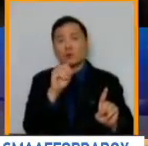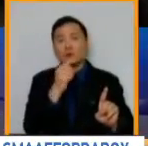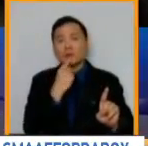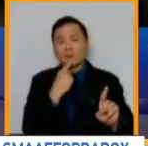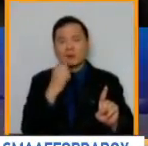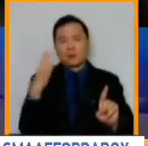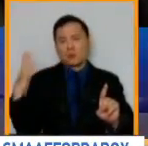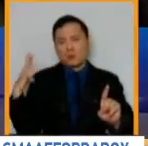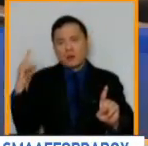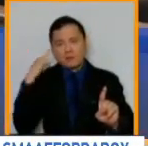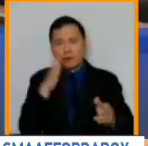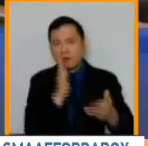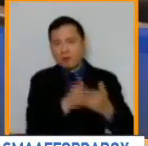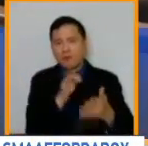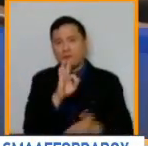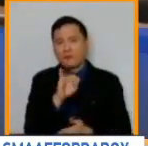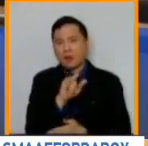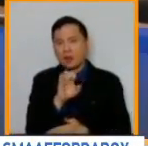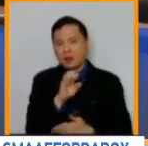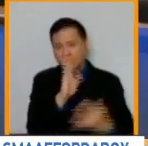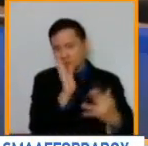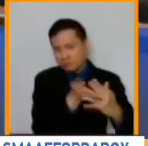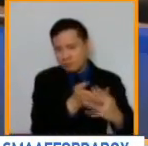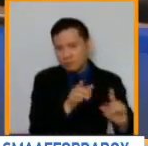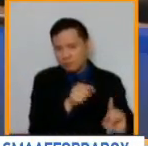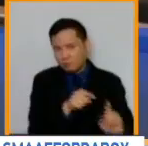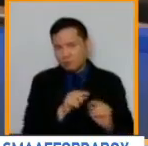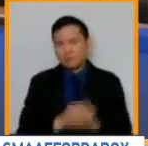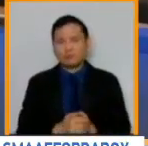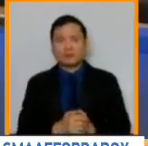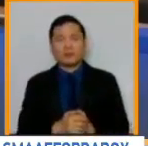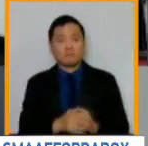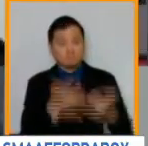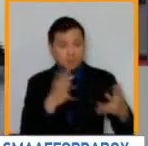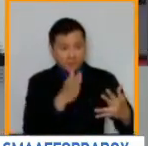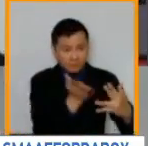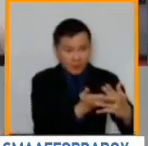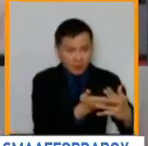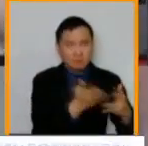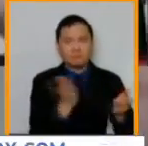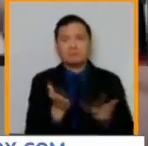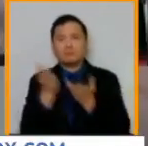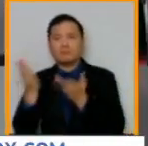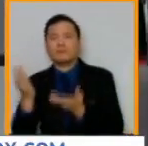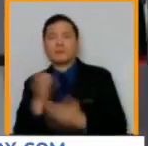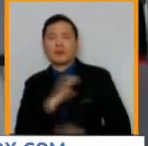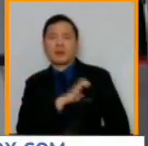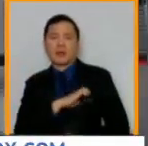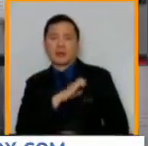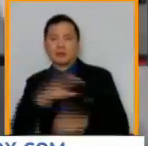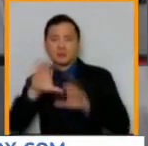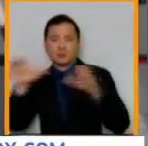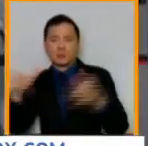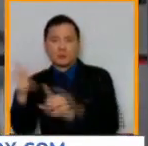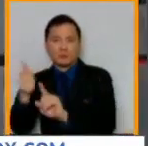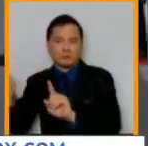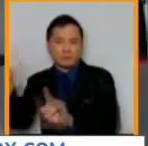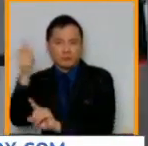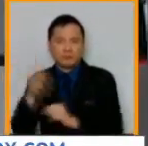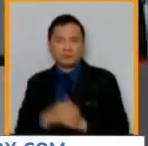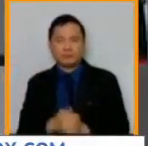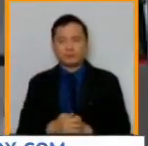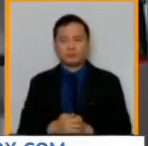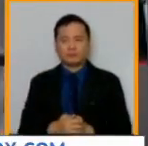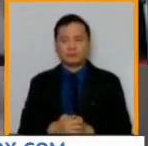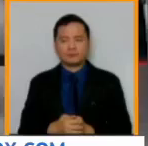sa naturang senador. Tsaka daw niya ito i-refer sa Ethics Committee. Di man niya pinangalanan, tila may mga clue